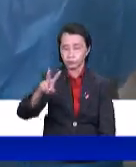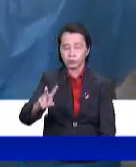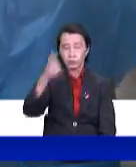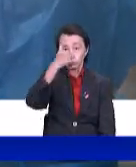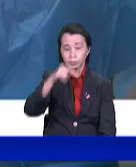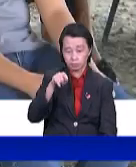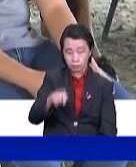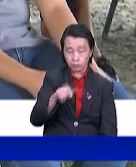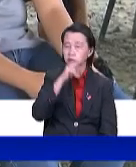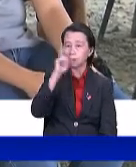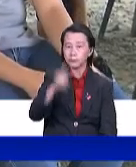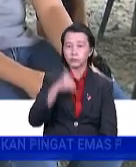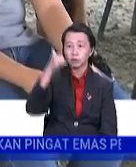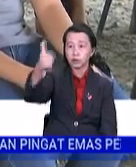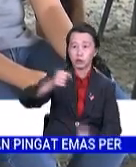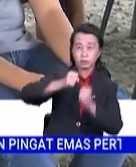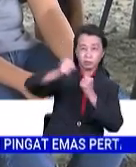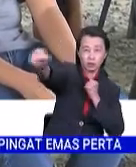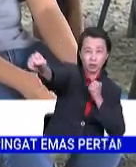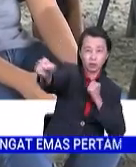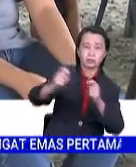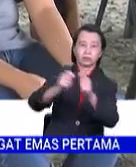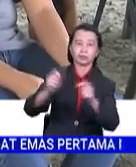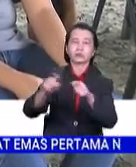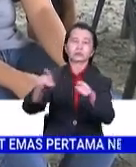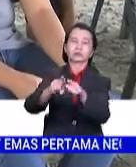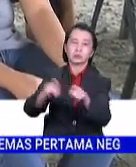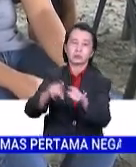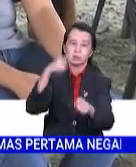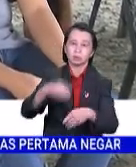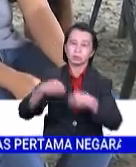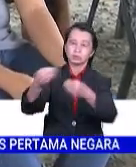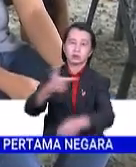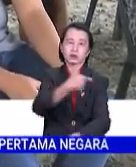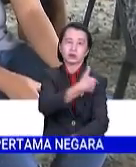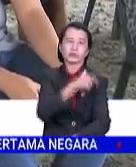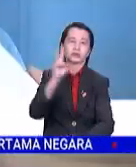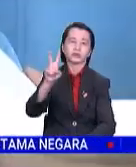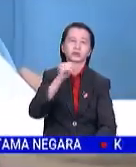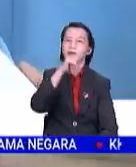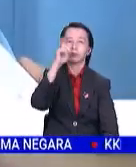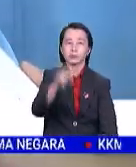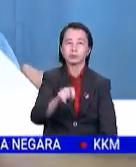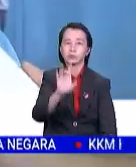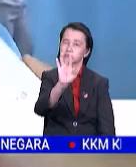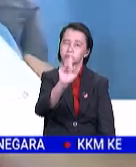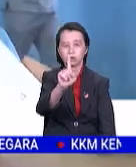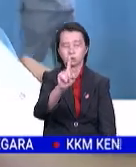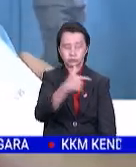kerana mereka tidak perlu bergerak jauh ke tempat sama bagi memberikan suntikan kedua.